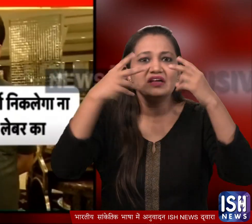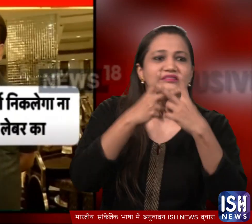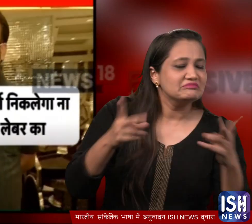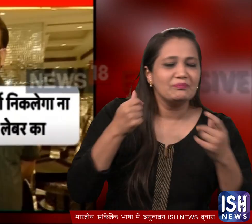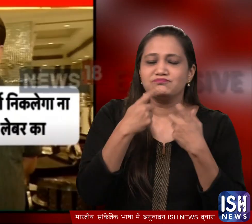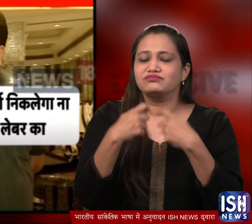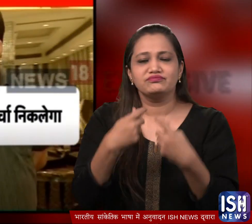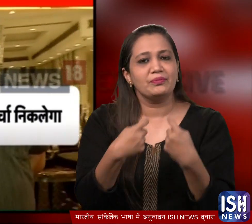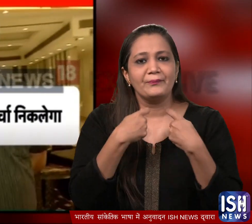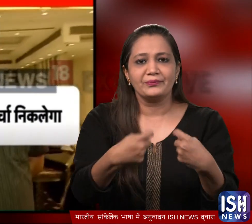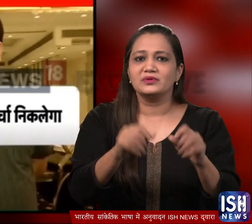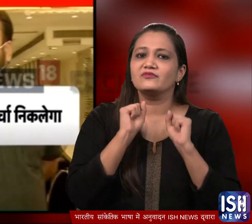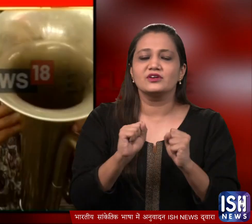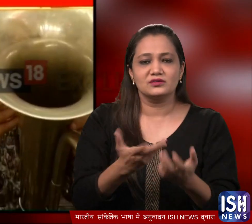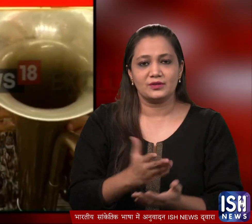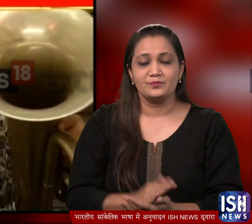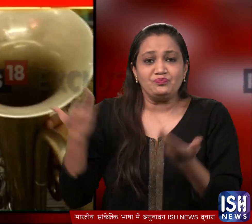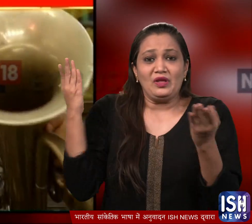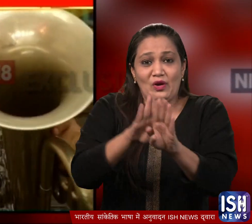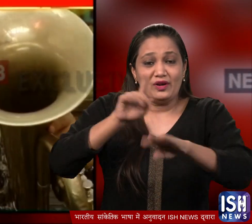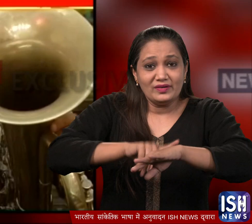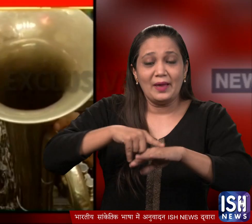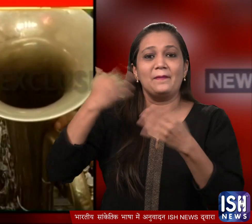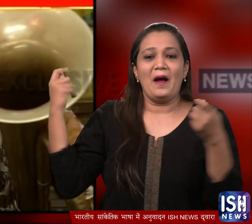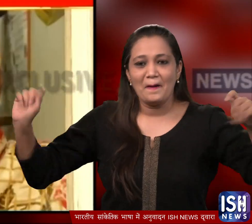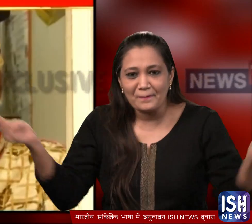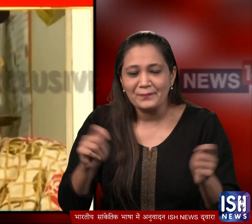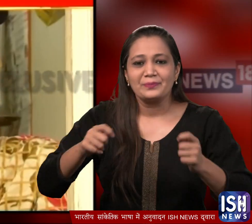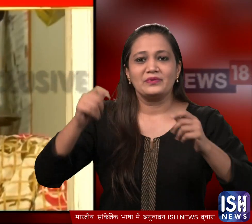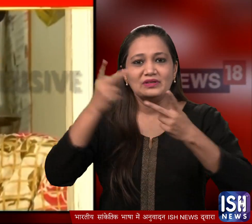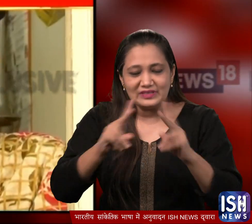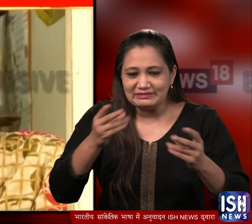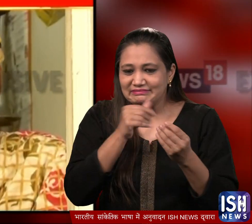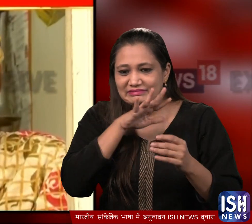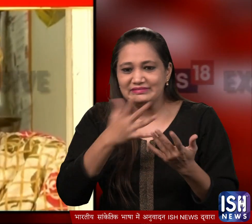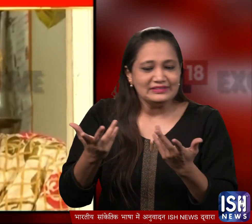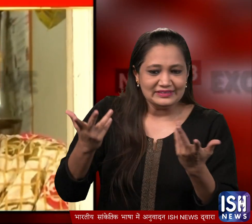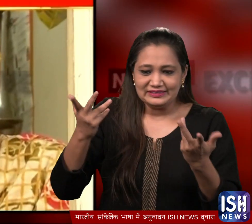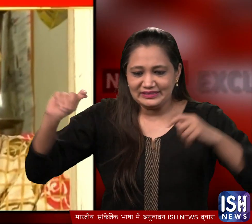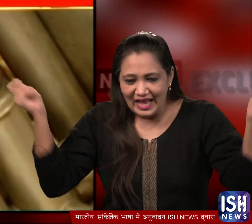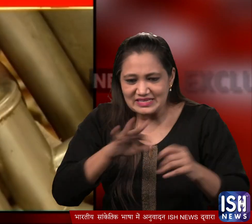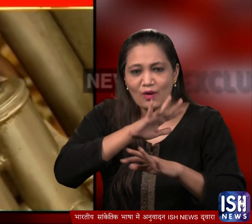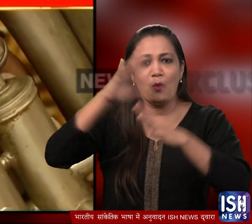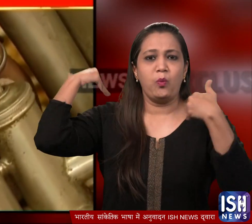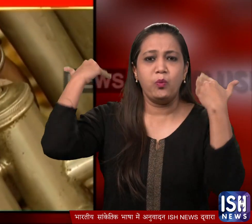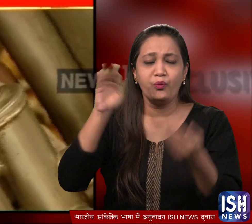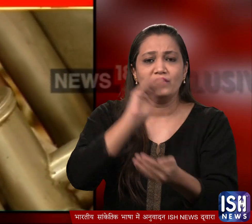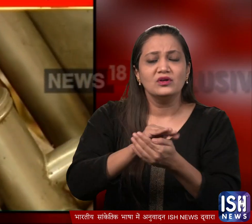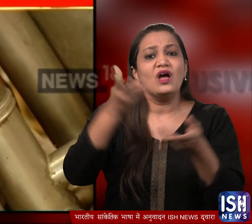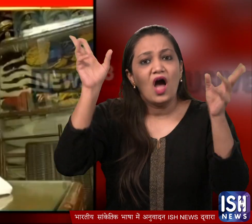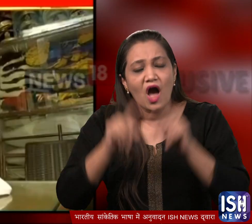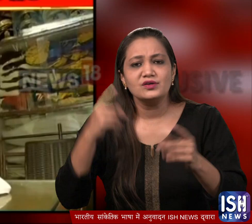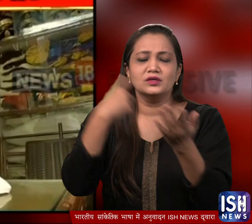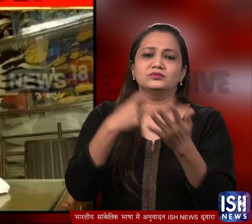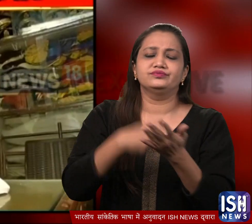लाइट का खर्चा निकलेगा, ना लेबर का खर्चा निकलेगा। लॉकडाउन के दौरान जो बैंड वाले अपने औजारों पर जमी धूल भी साफ नहीं कर पाए, वो एक बार फिर